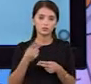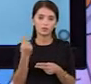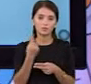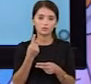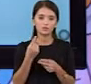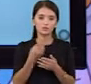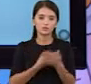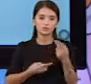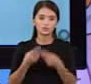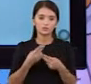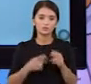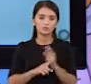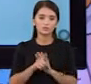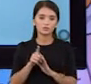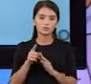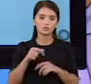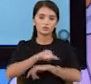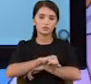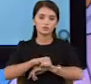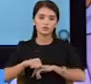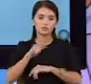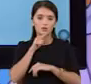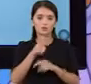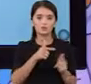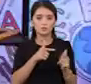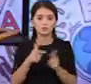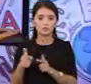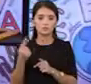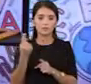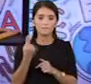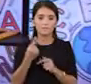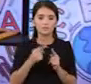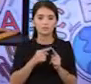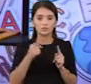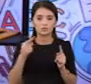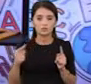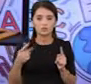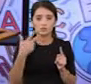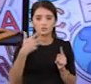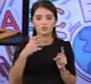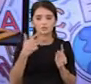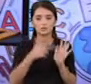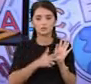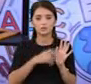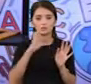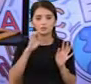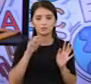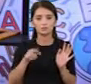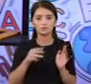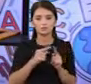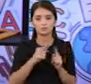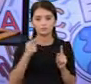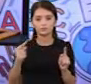birinchi kesmani chizishdan boshlaymiz. Chizg'ich va qalamlaringiz tayyormi? Birinchi kesmaning uzunligi 8 cm.